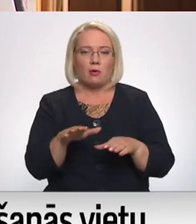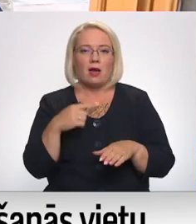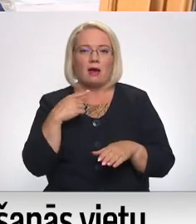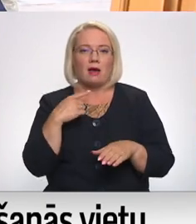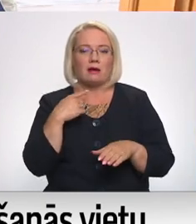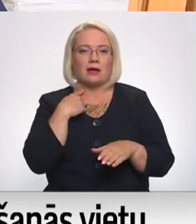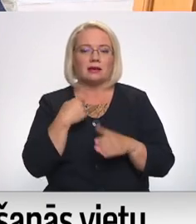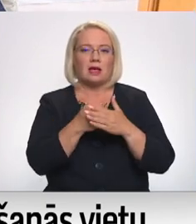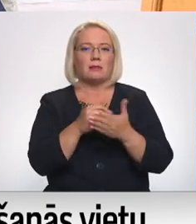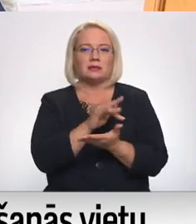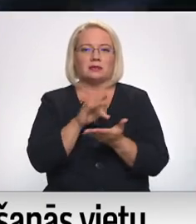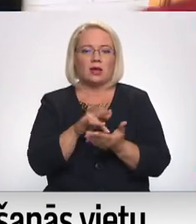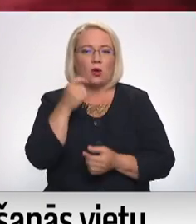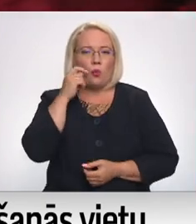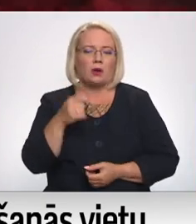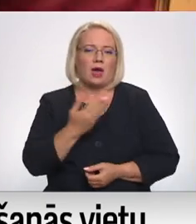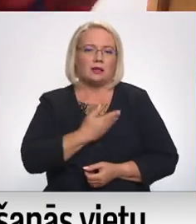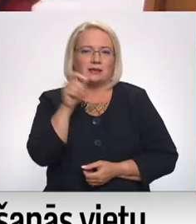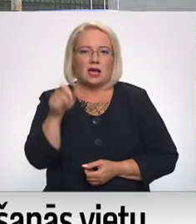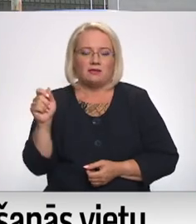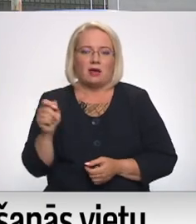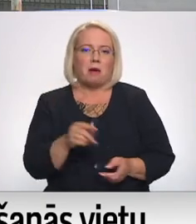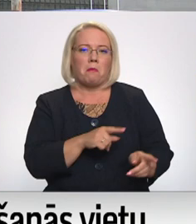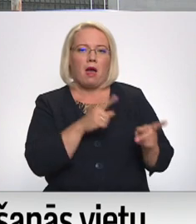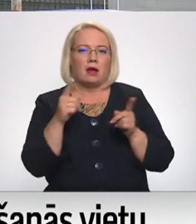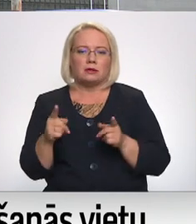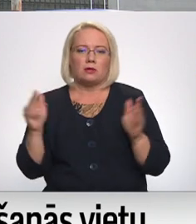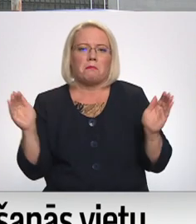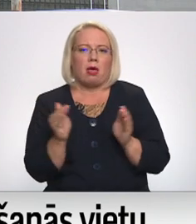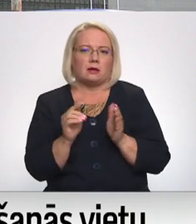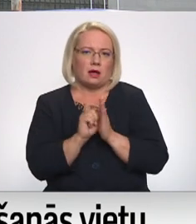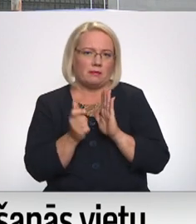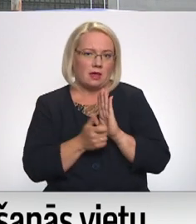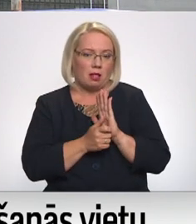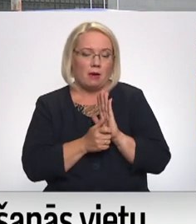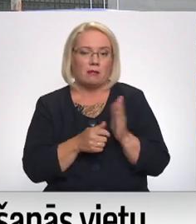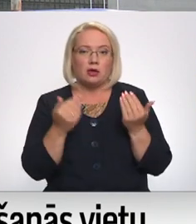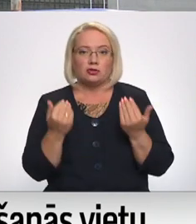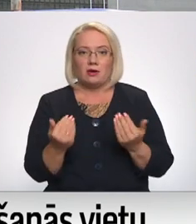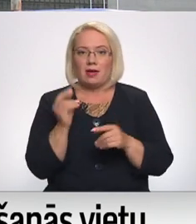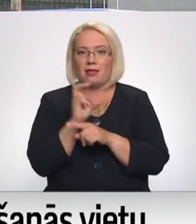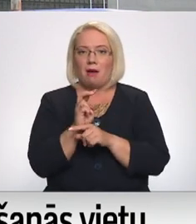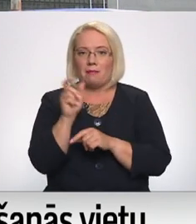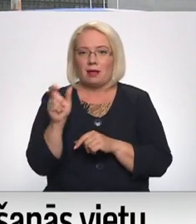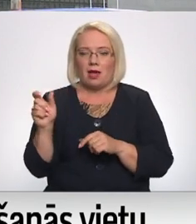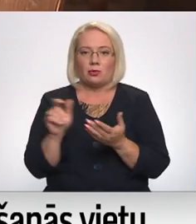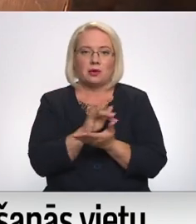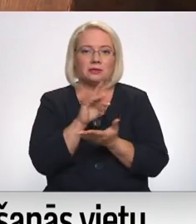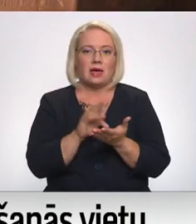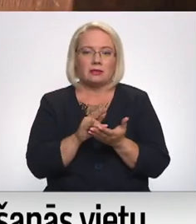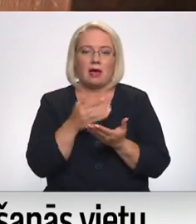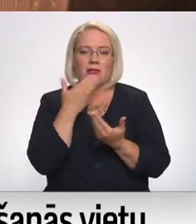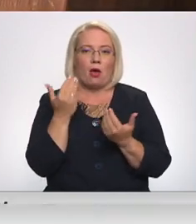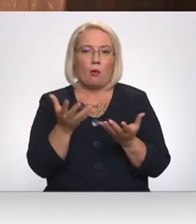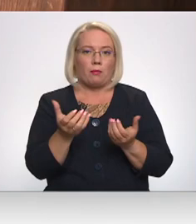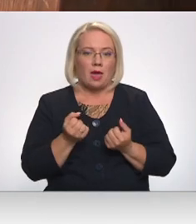centru Ukrainas iedzīvotājiem pārcelt uz citām mazākām telpām. Šodien apmeklētāji centrā vairs netiek